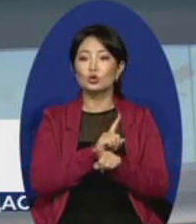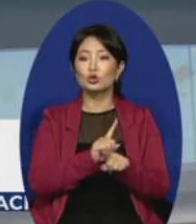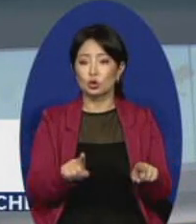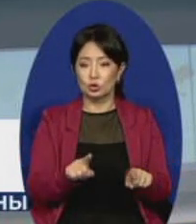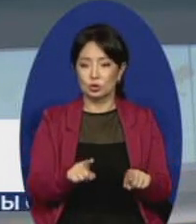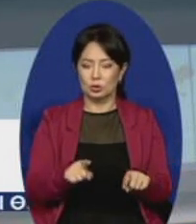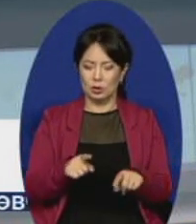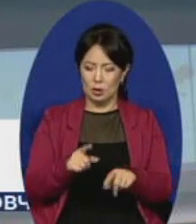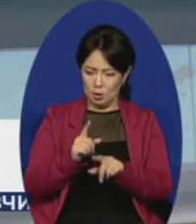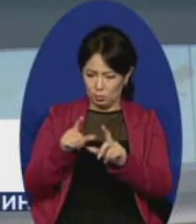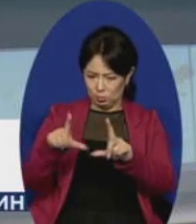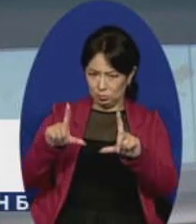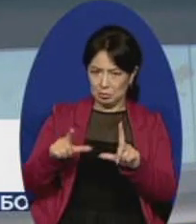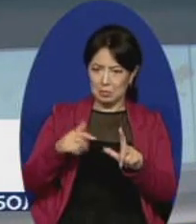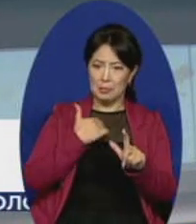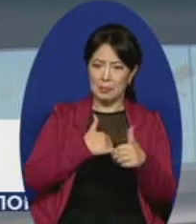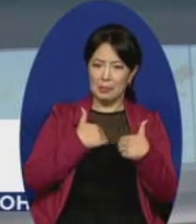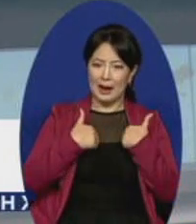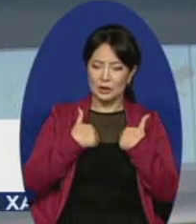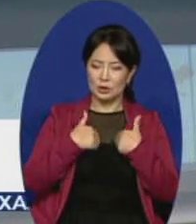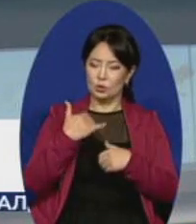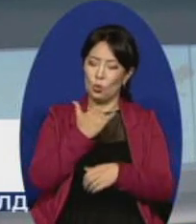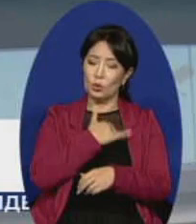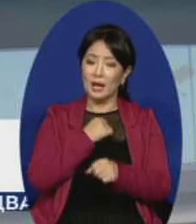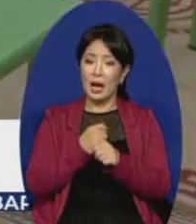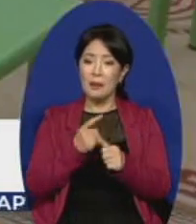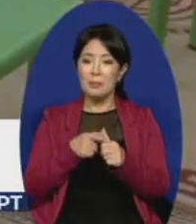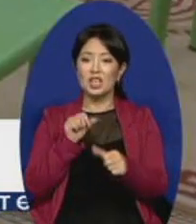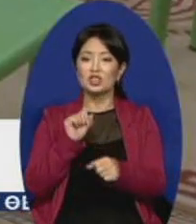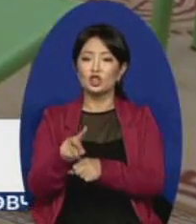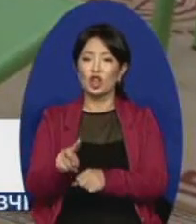Дипломын зөрчилтэй багш удирдах ажилтныг чөлөөлөх юм байна.